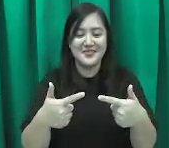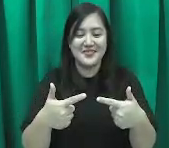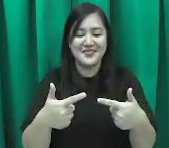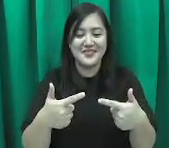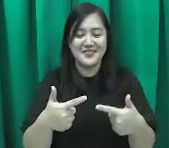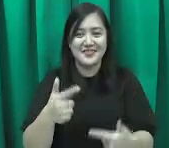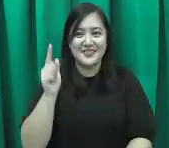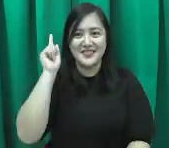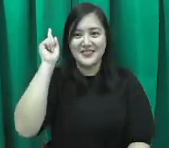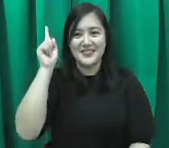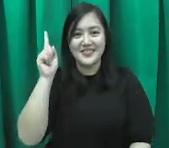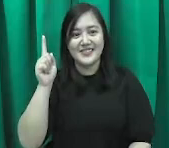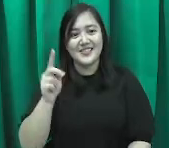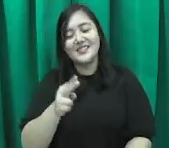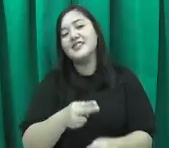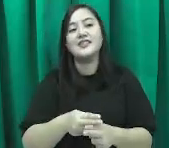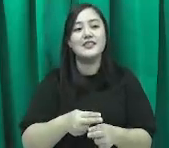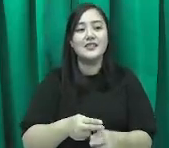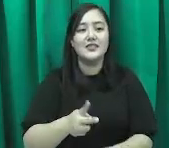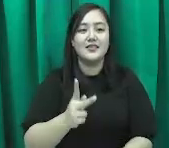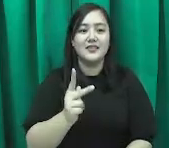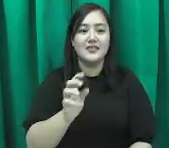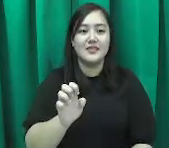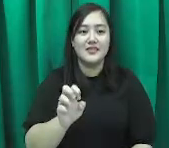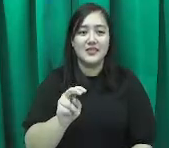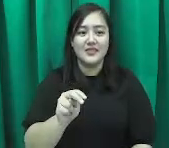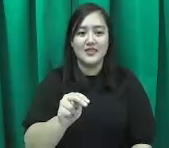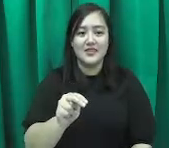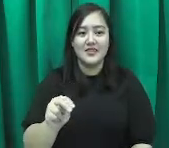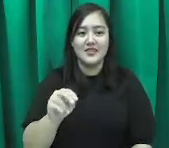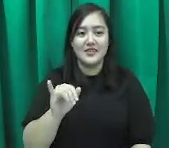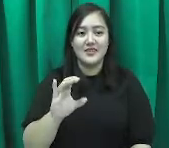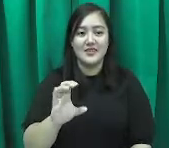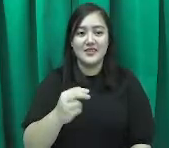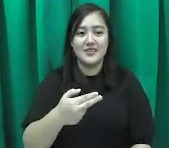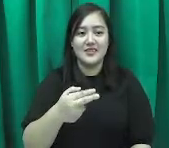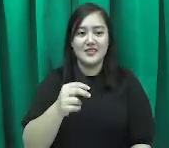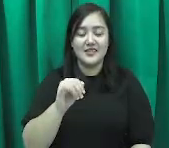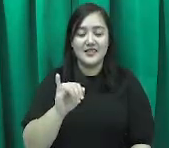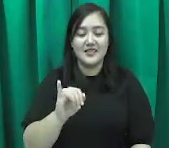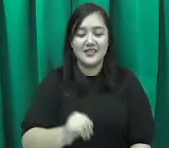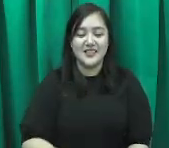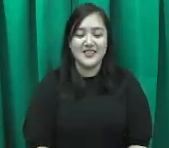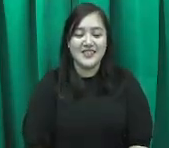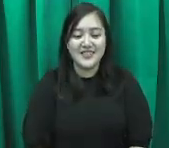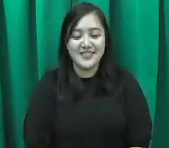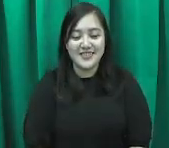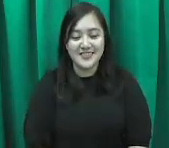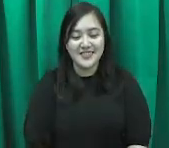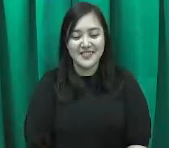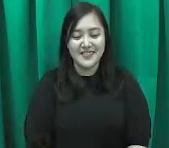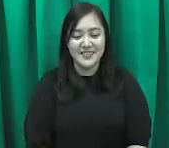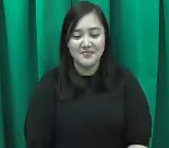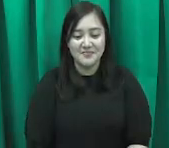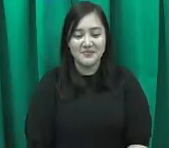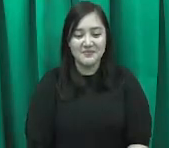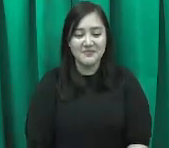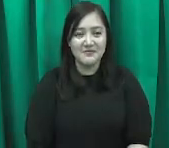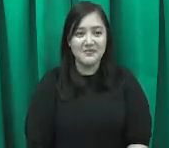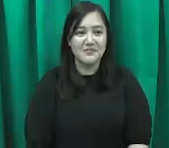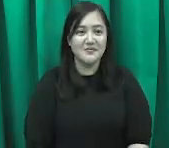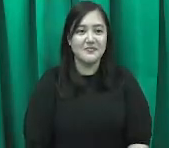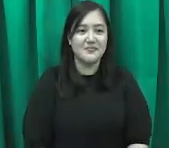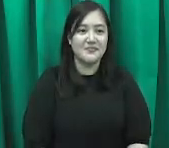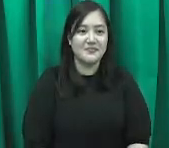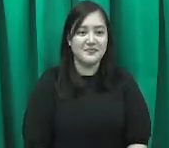dahil alam mo, yung comment niya about dun sa kanta, sadyang kay buti ng ating Panginoon, magtatapat sa habang panahon. Di ba kanta ni